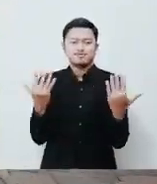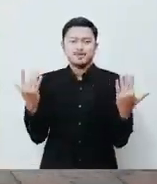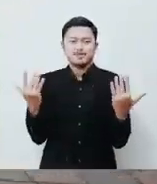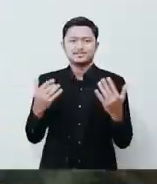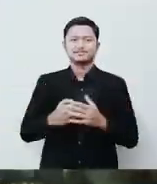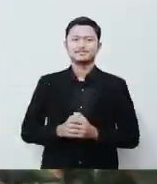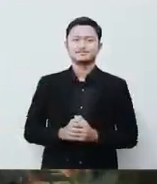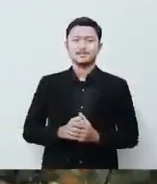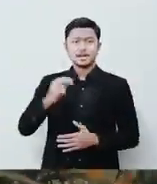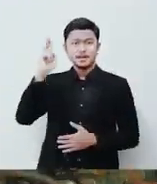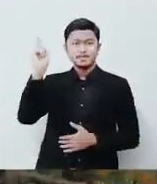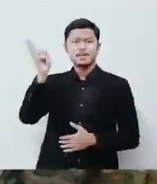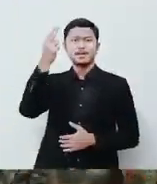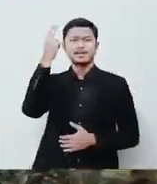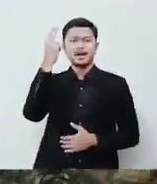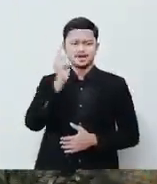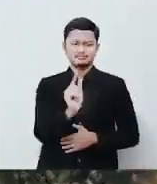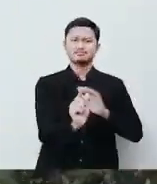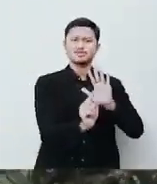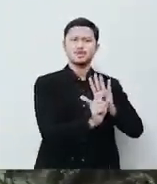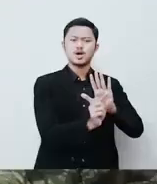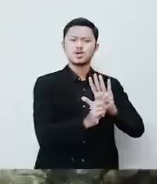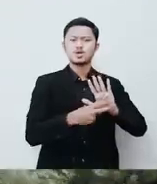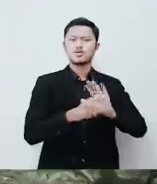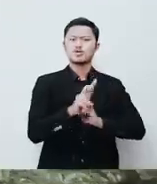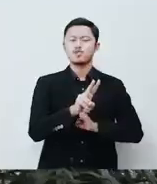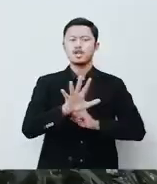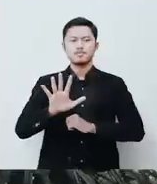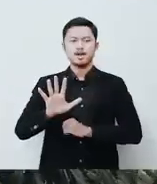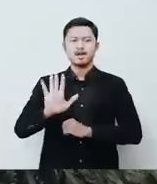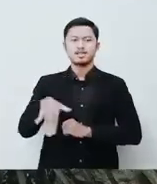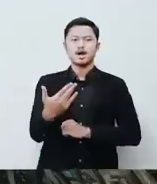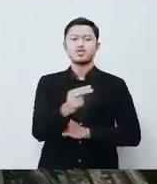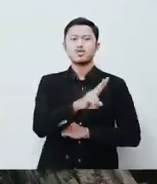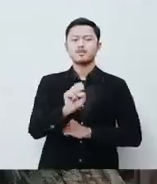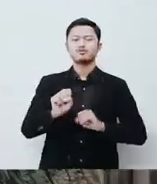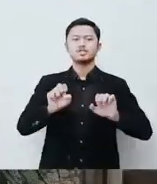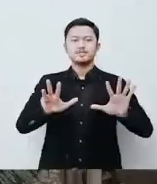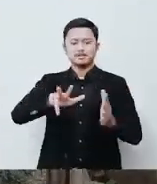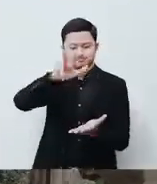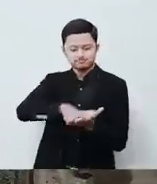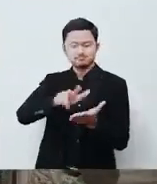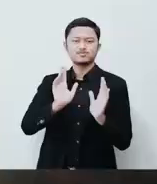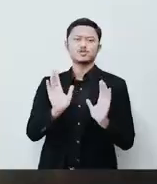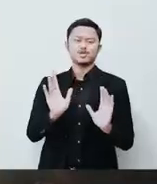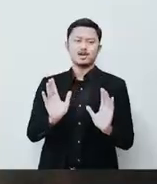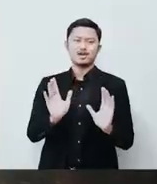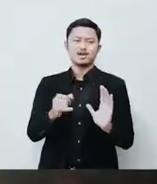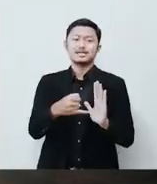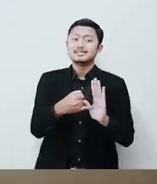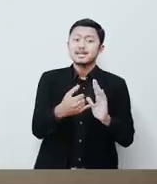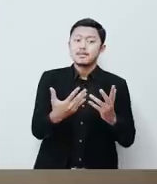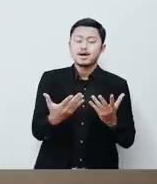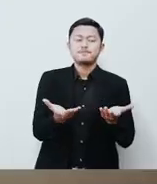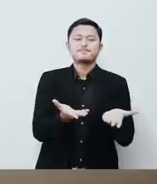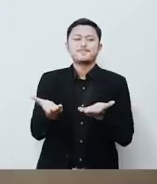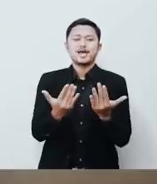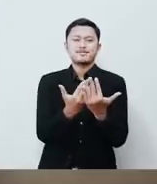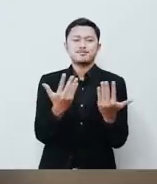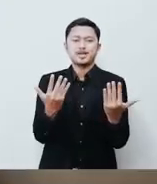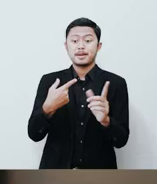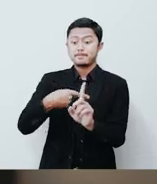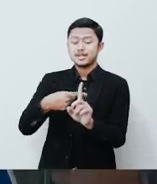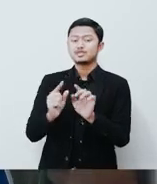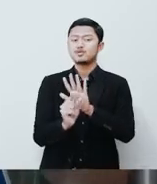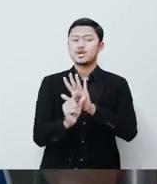publik. Pemerintah telah menetapkan Undang-Undang Nomor 25 Tahun 2009 tentang pelayanan